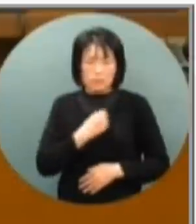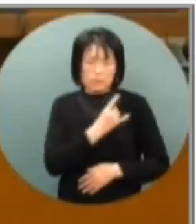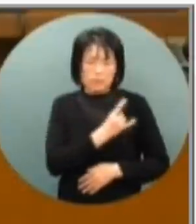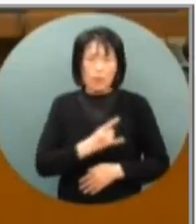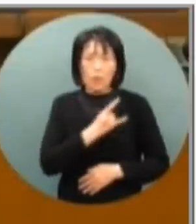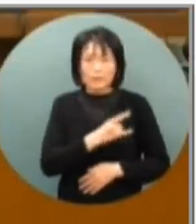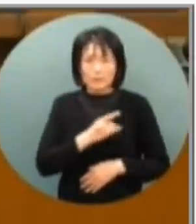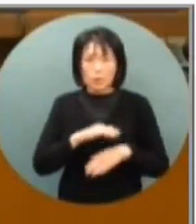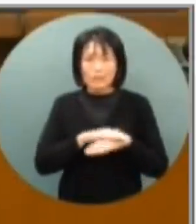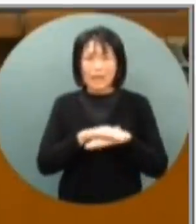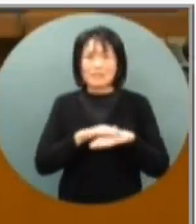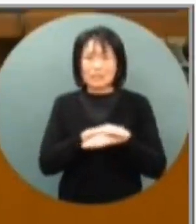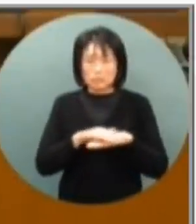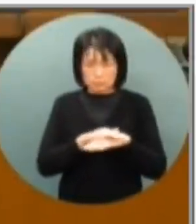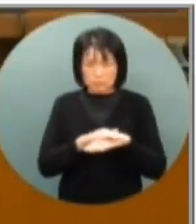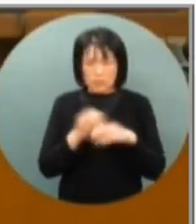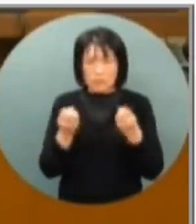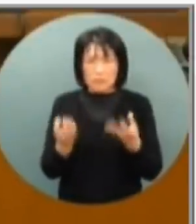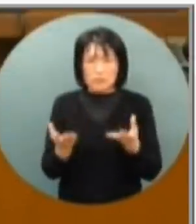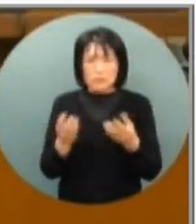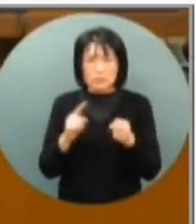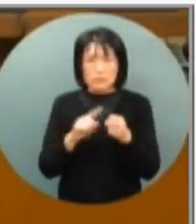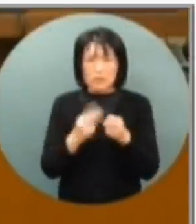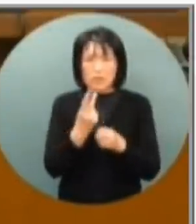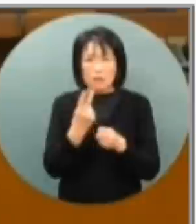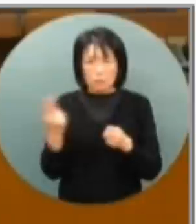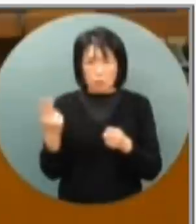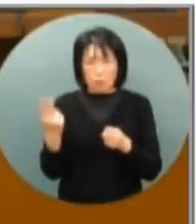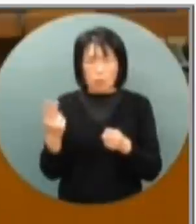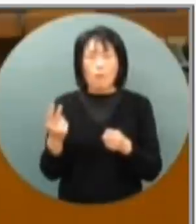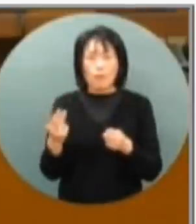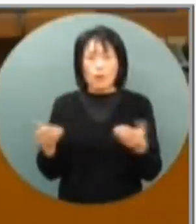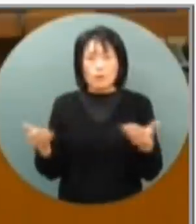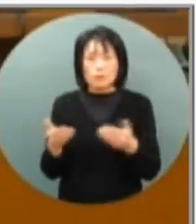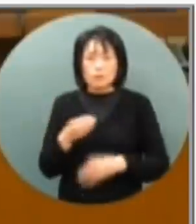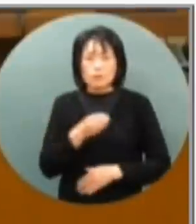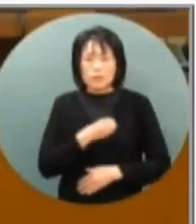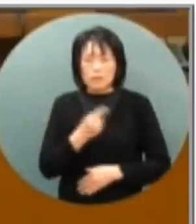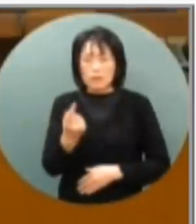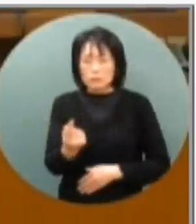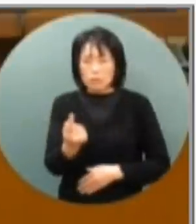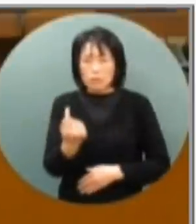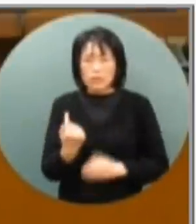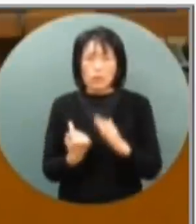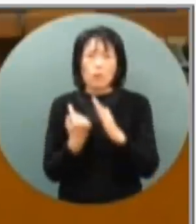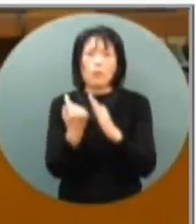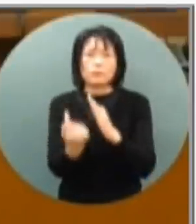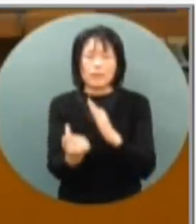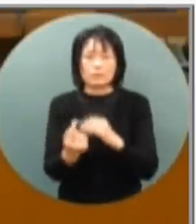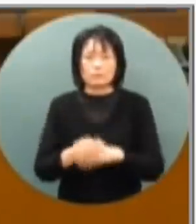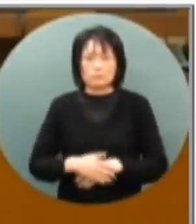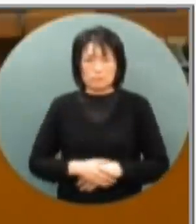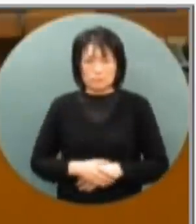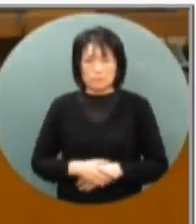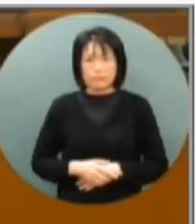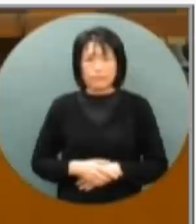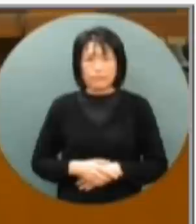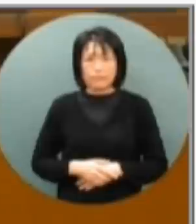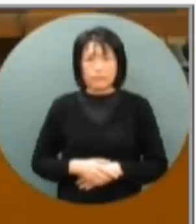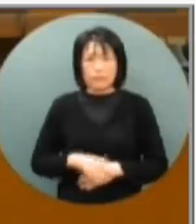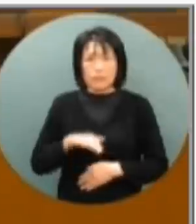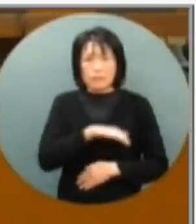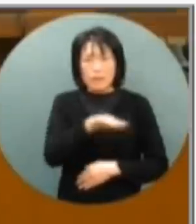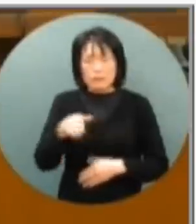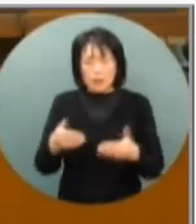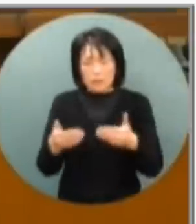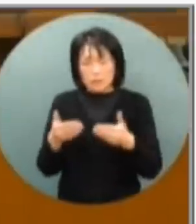ただきながら、また新年度早々職員が向こうに参りますので、本当の意味で皆様が必要とし